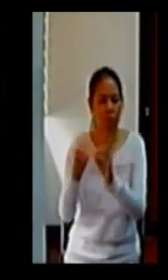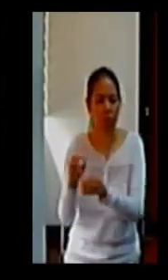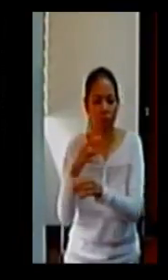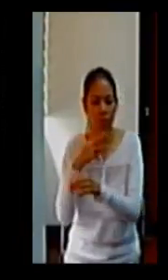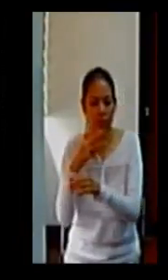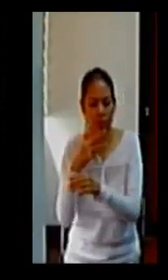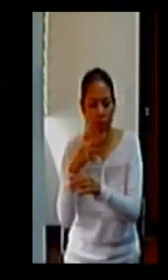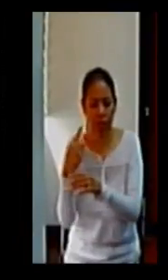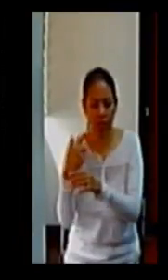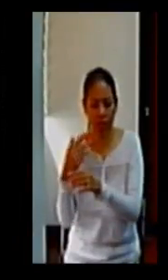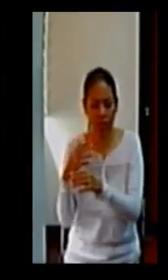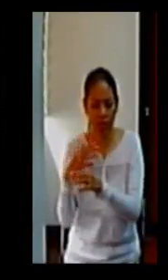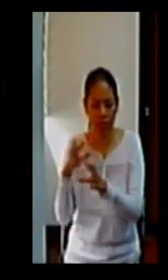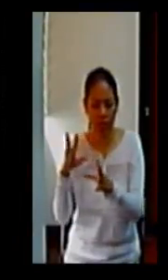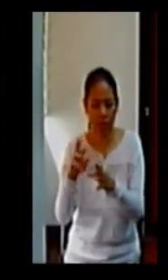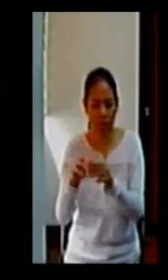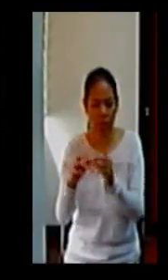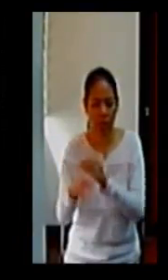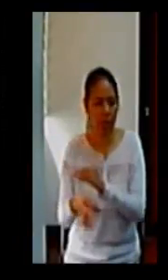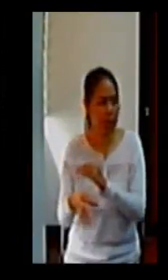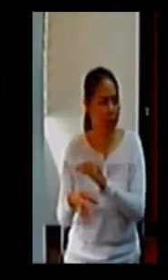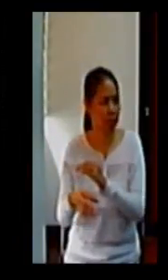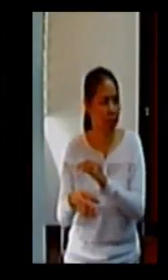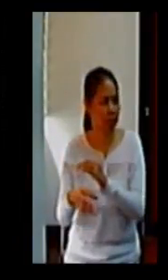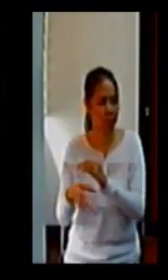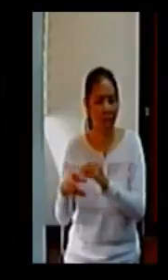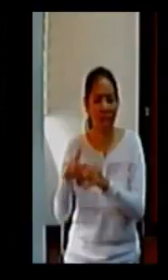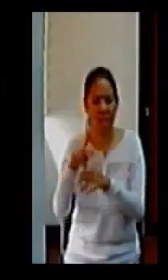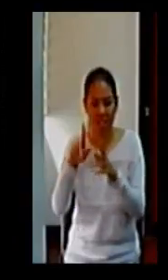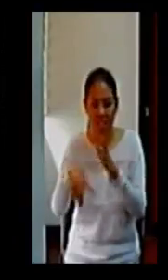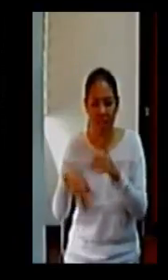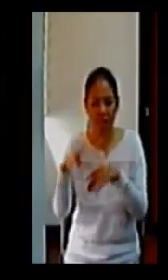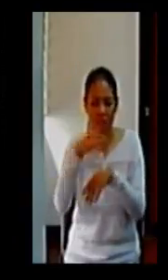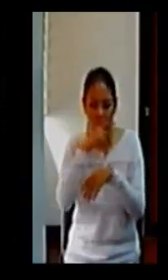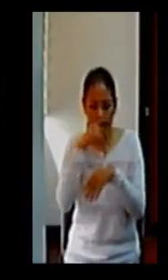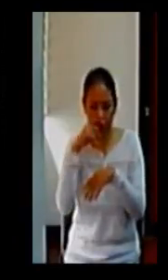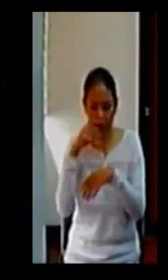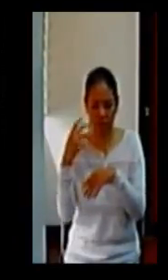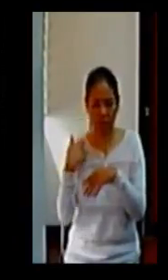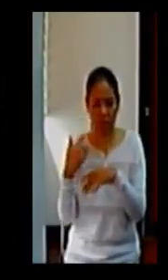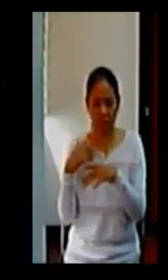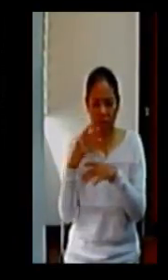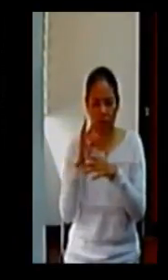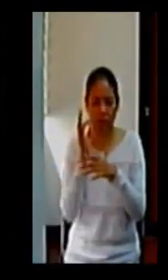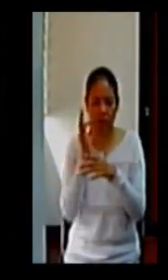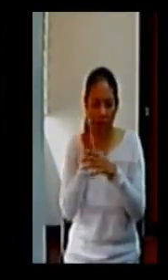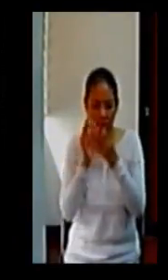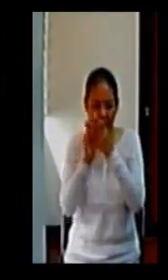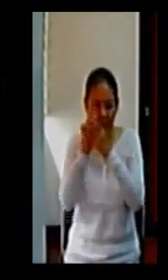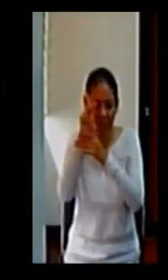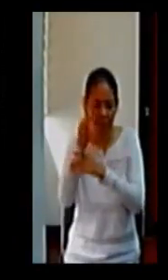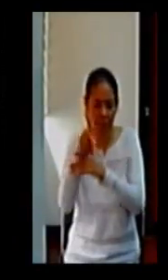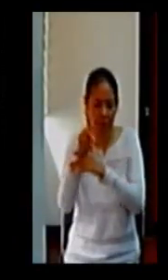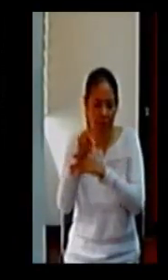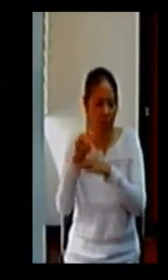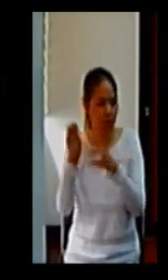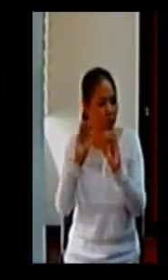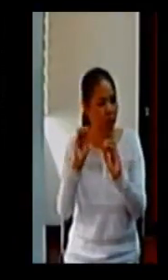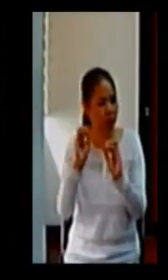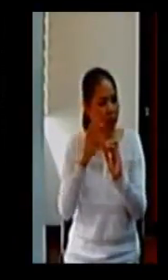kami, eh natuyo, pero bumunga na yung rice namin and wala nang makukuhanan ng tubig.